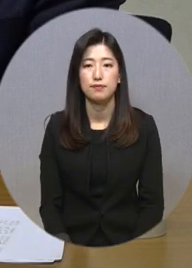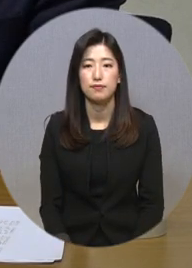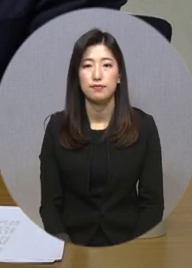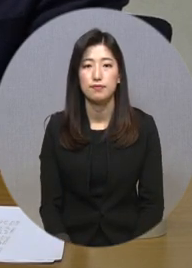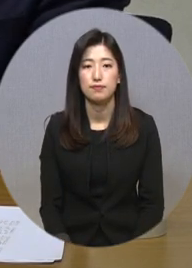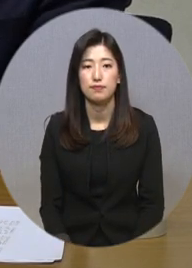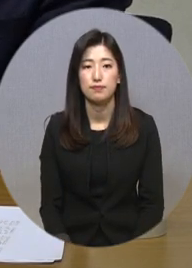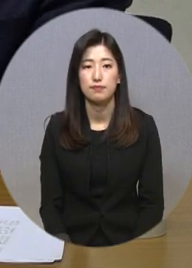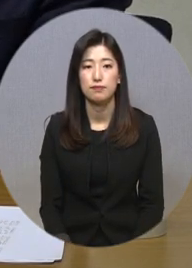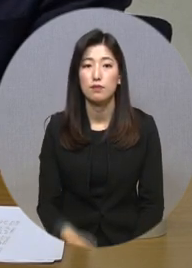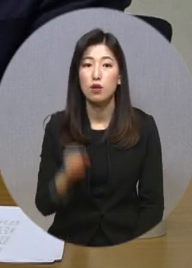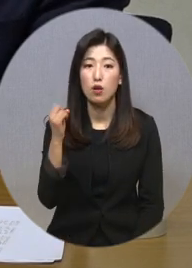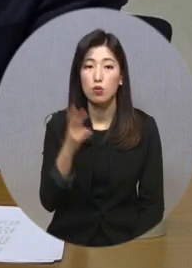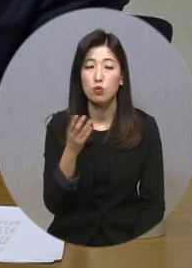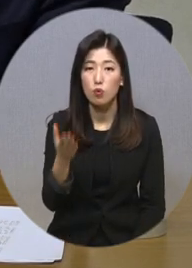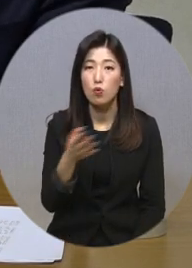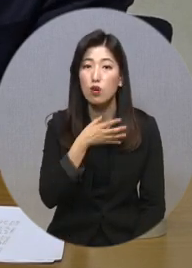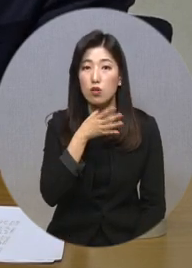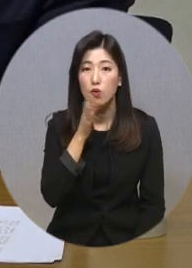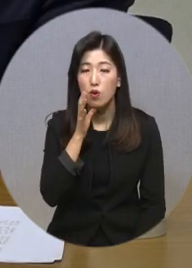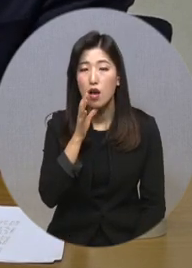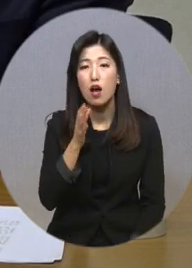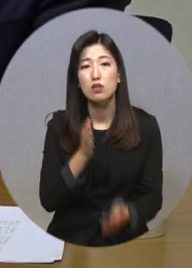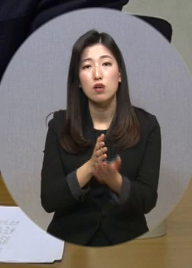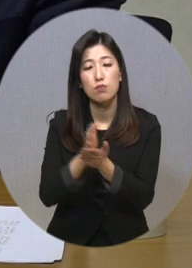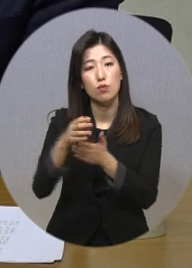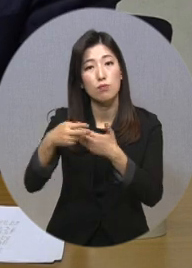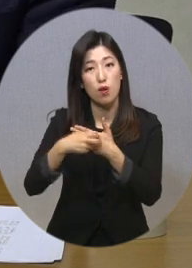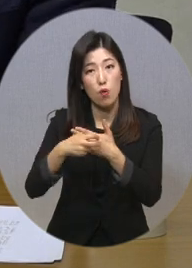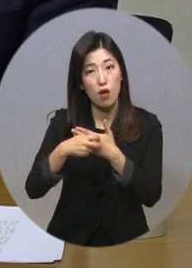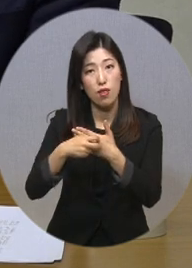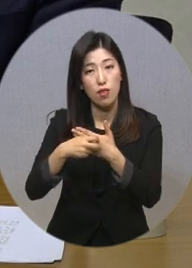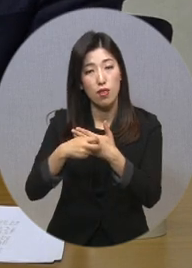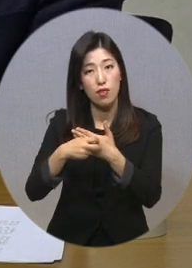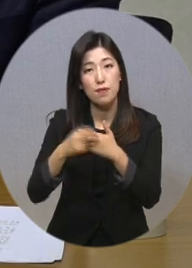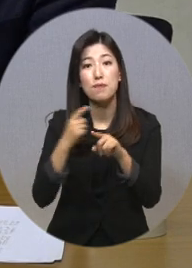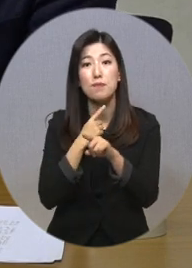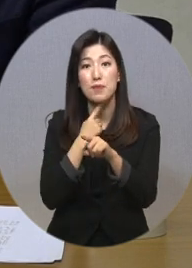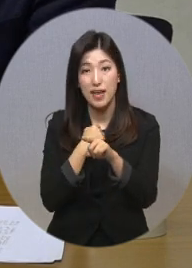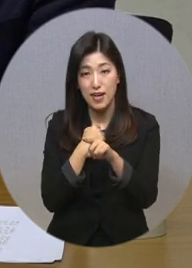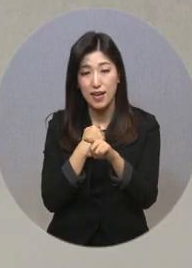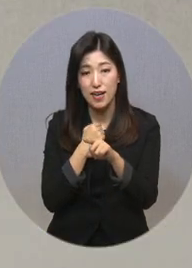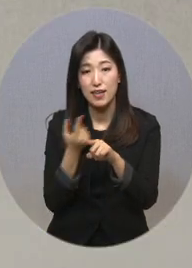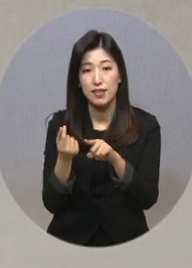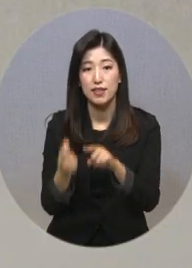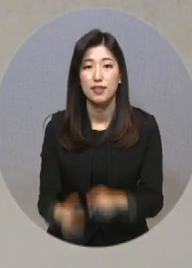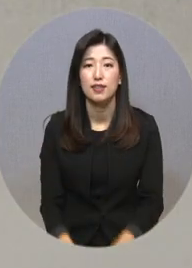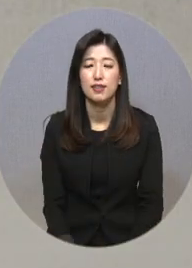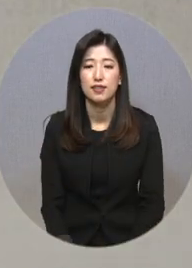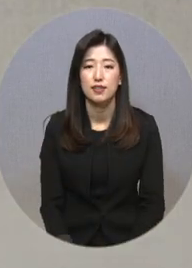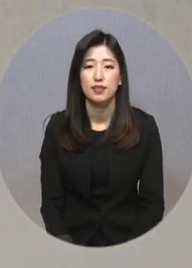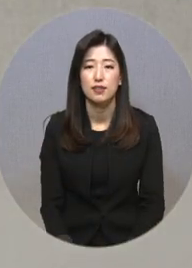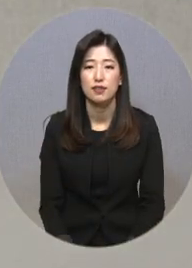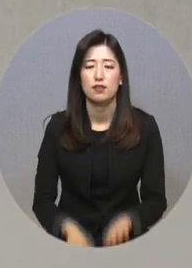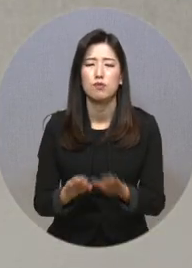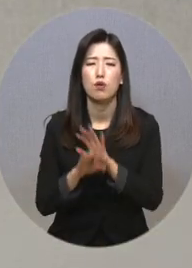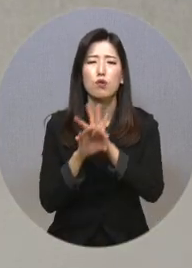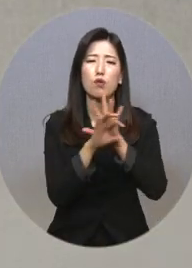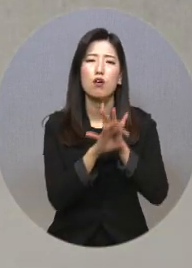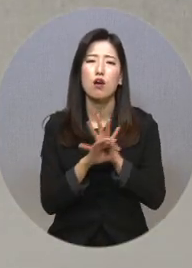또 요양병원을 운영하지 않습니까? 그러니까 요양병원을 운영하셨으니까 더 잘 아시겠지만 이번 코로나19로